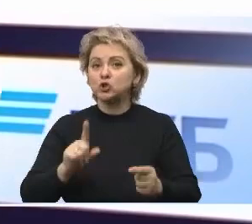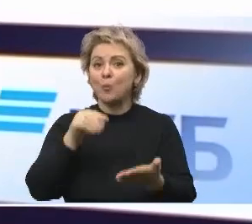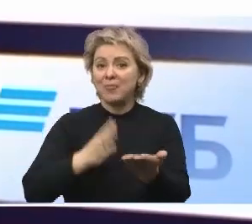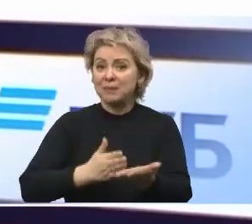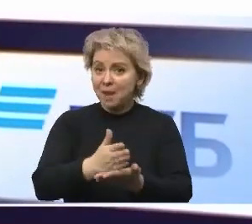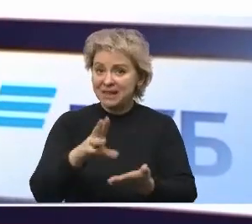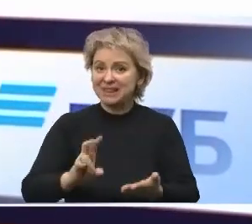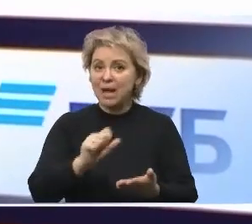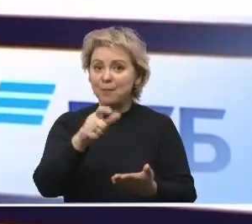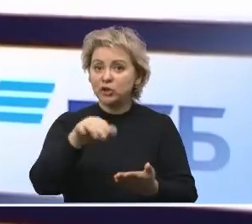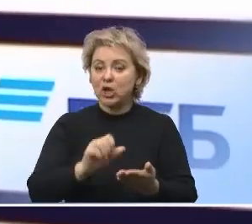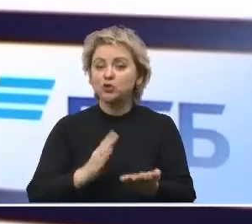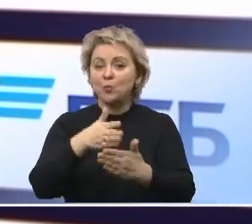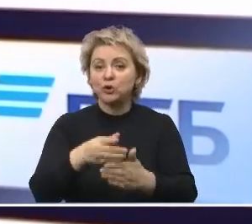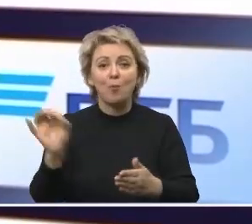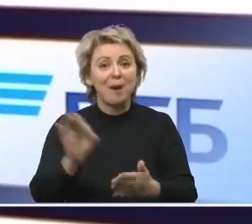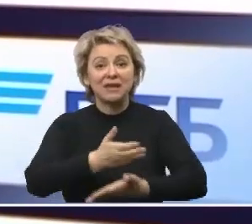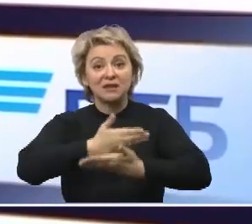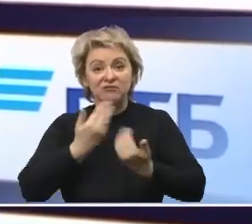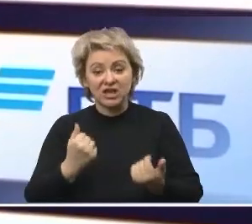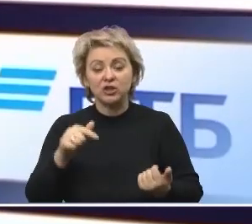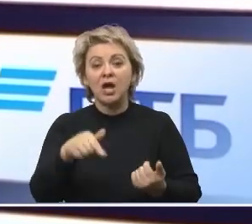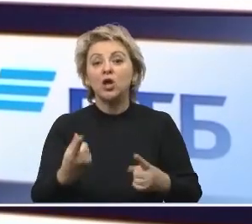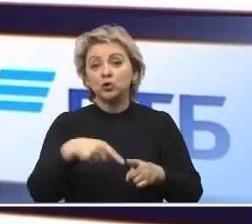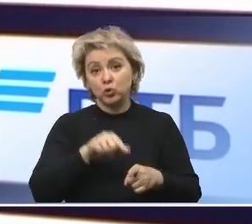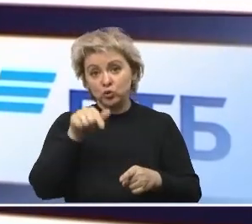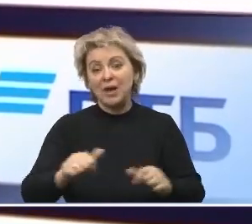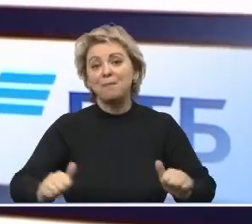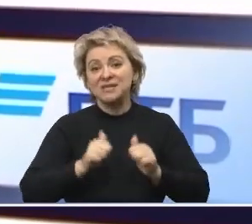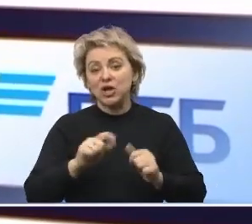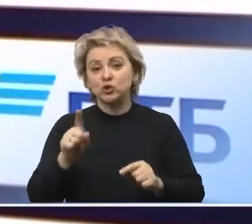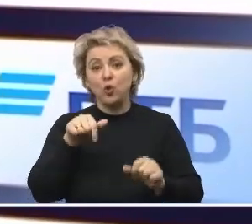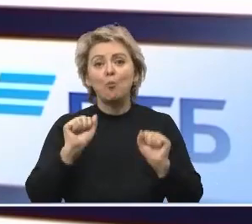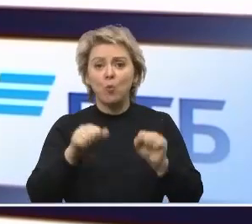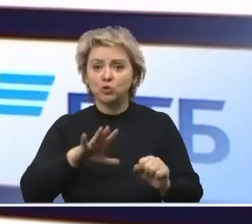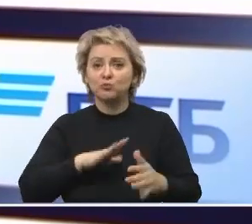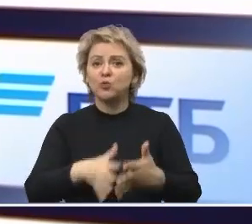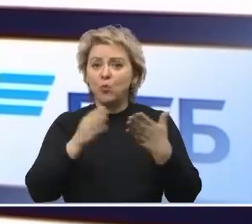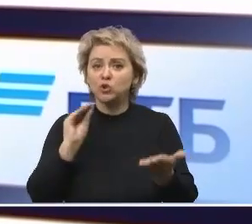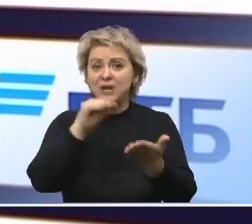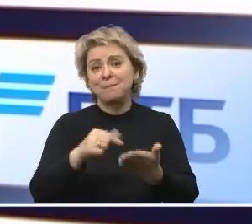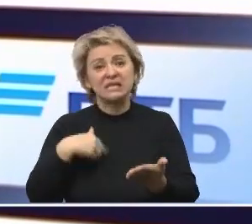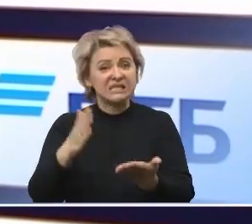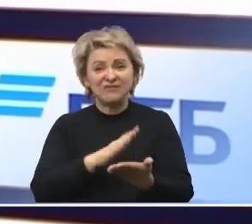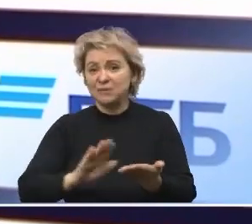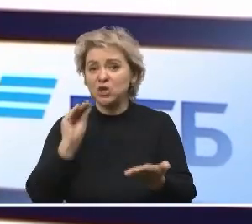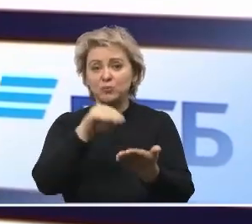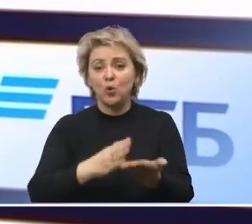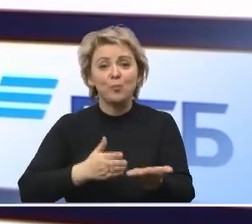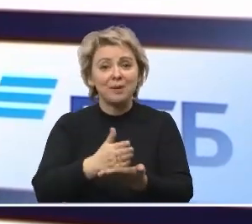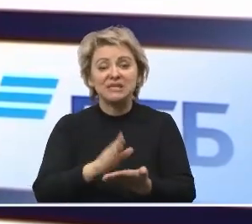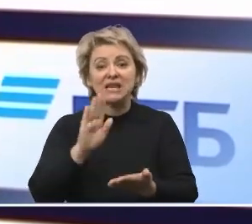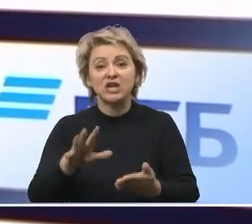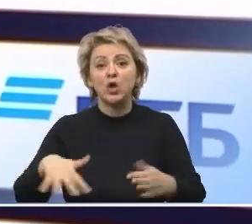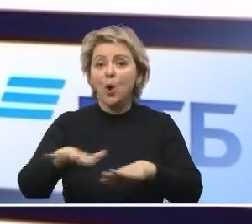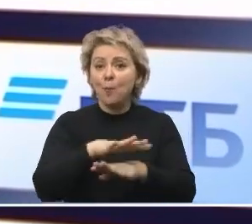пробил. В принципе, подходим, но моментов нет. Надо с этим постараться, чтобы, надо бы, может быть, побольше бить. Может, совсем не бьем. Никто не пытается пробить, все хотят за счет